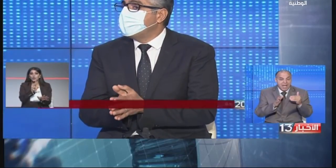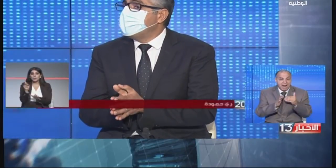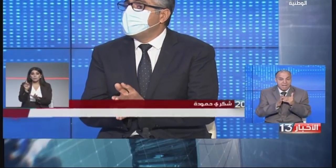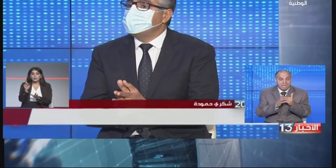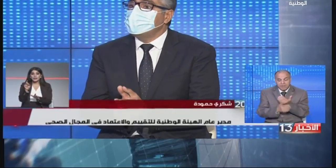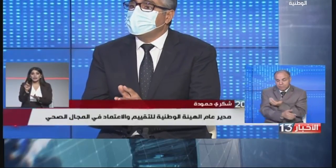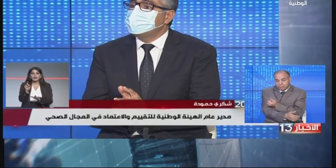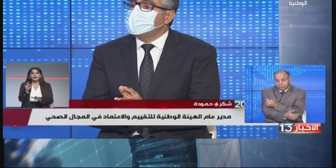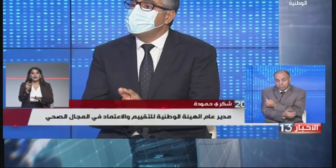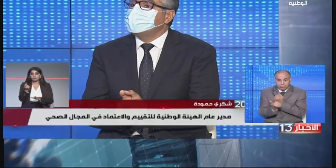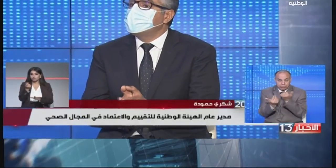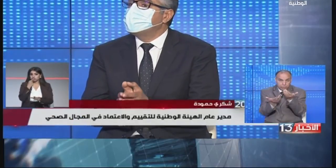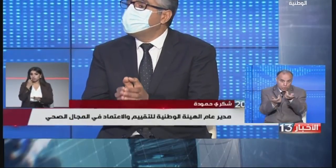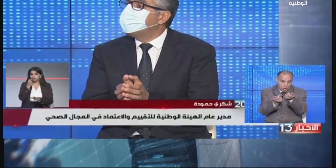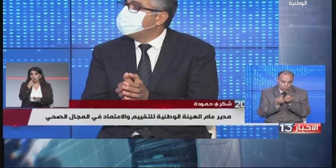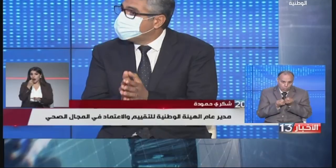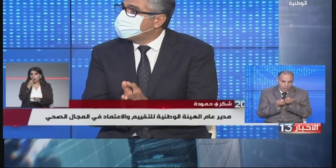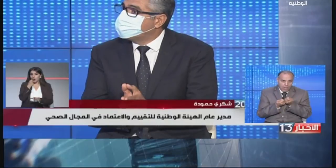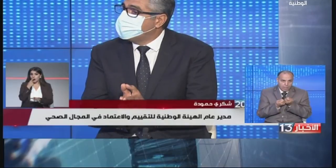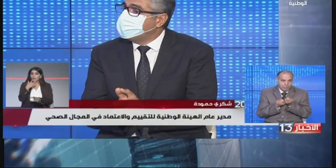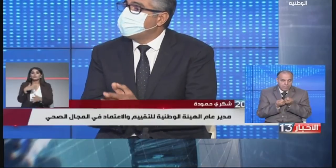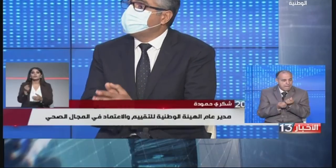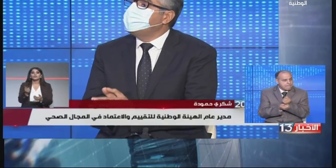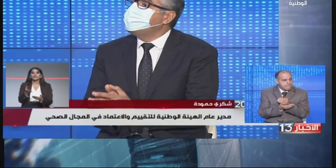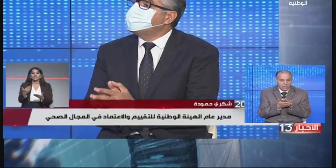جرعه هذه ناخذها معنا